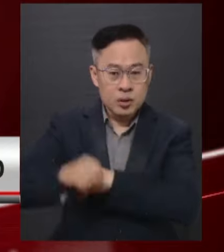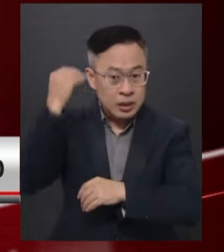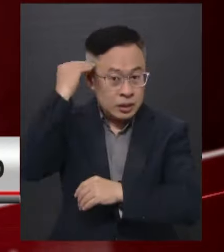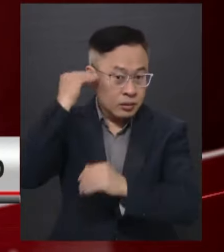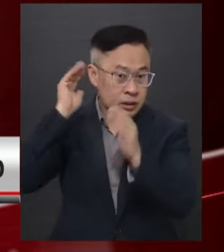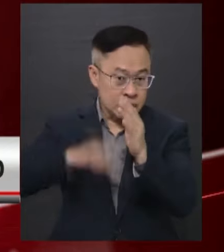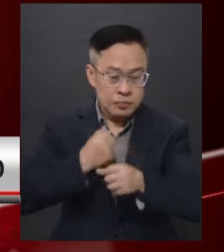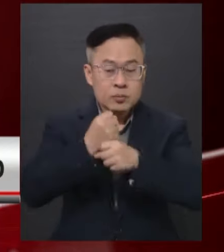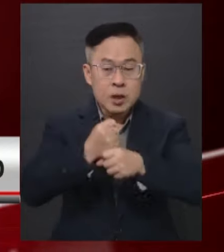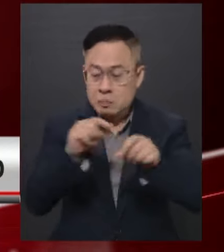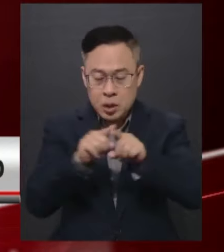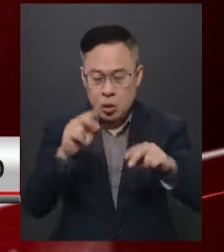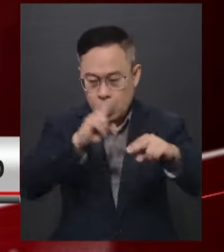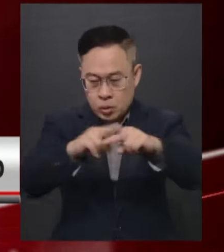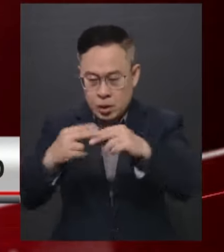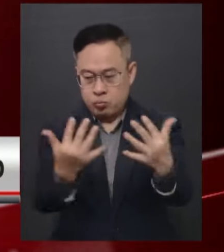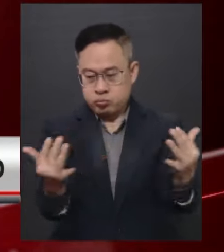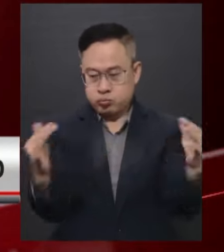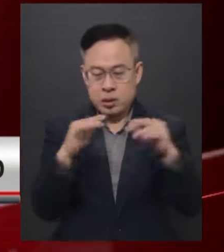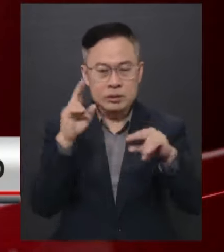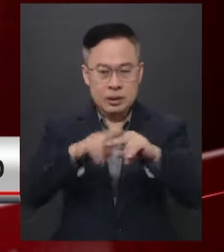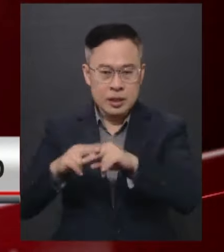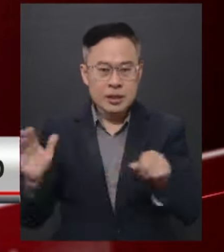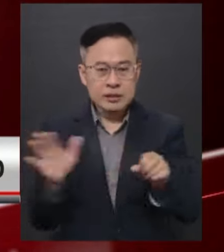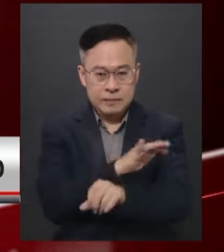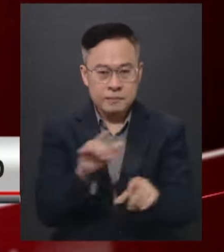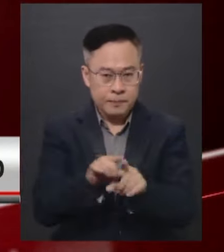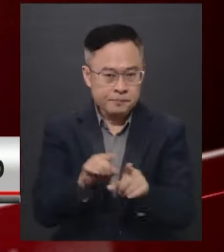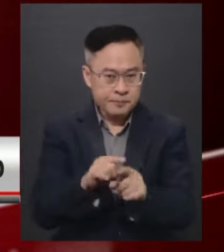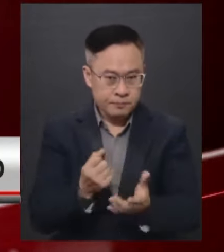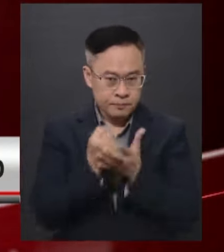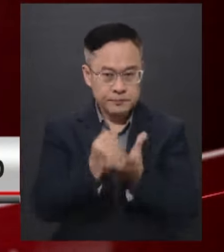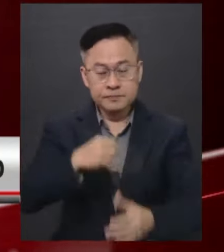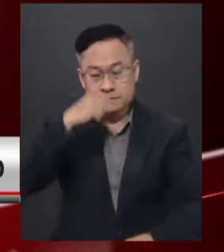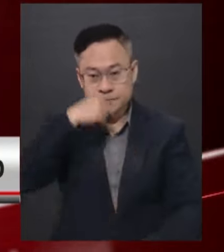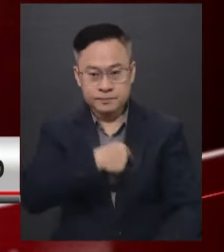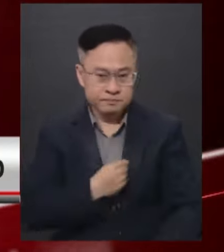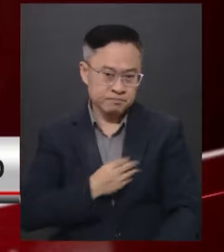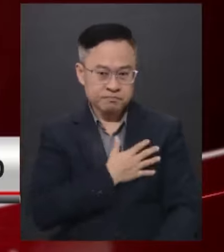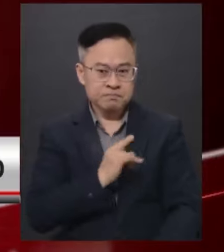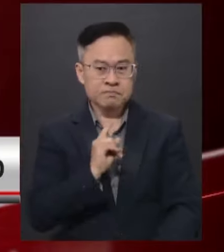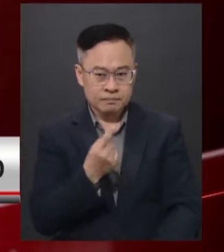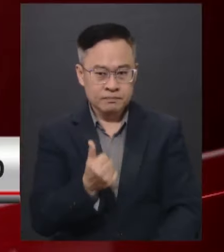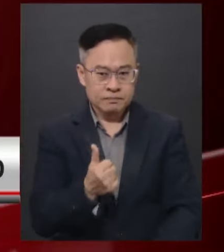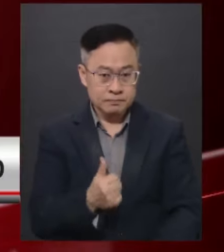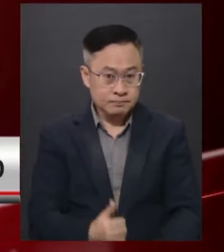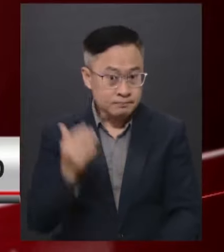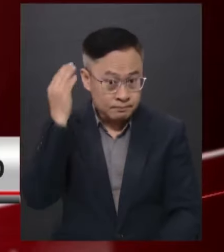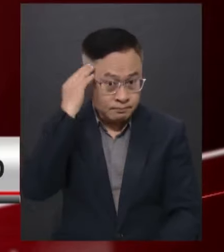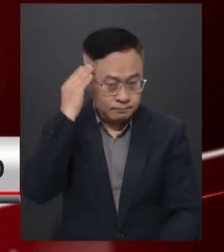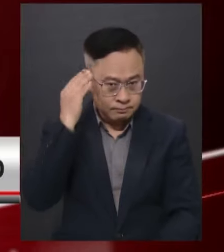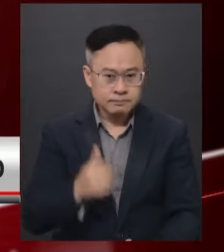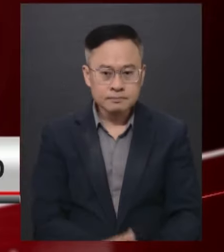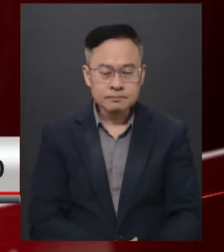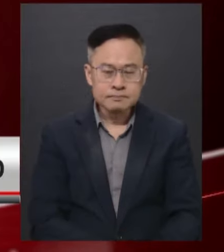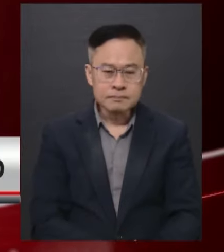นี่แหละเป็นอีกหนึ่งปัจจัยสำคัญเหมือนกันในการที่จะทำให้ทีมชาติไทยของเราสู้ได้แบบยิ่งกว่าเดิมถูกต้องนะฮะก็เดี๋ยวรอลุ้นกัน